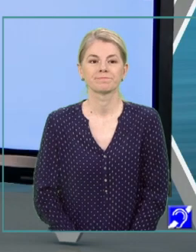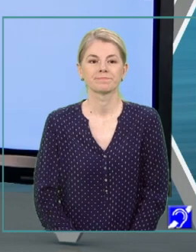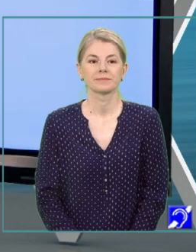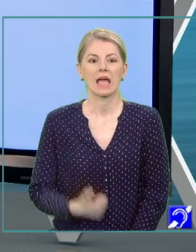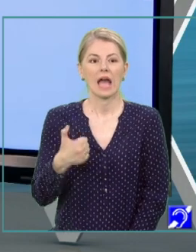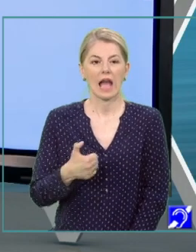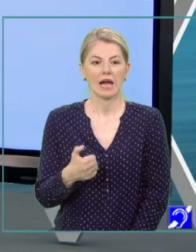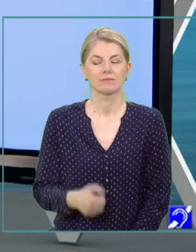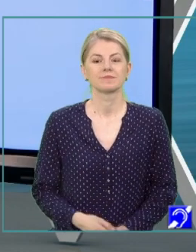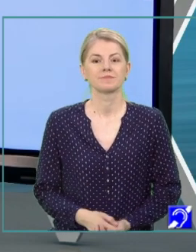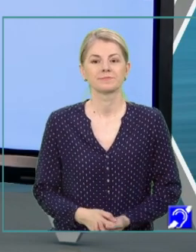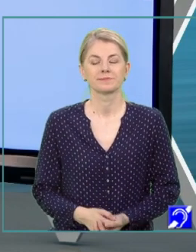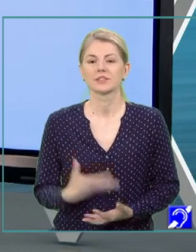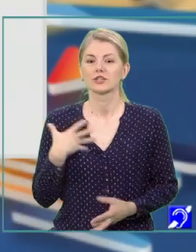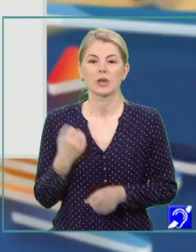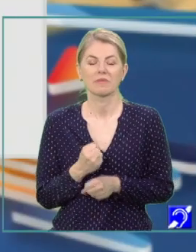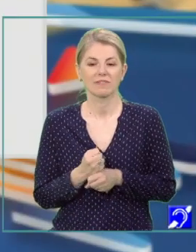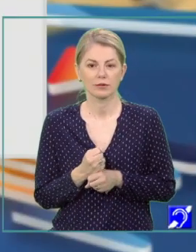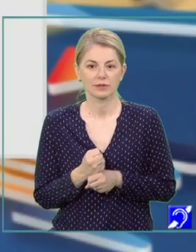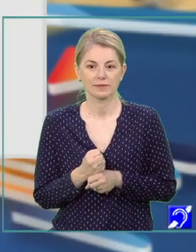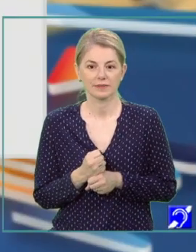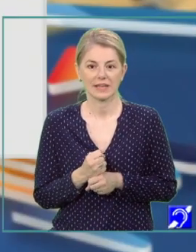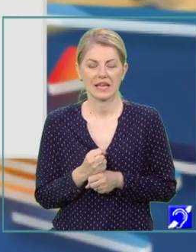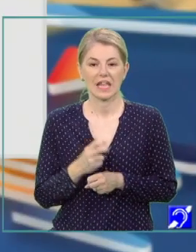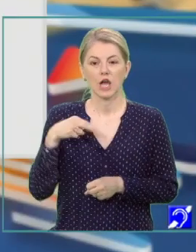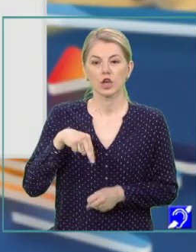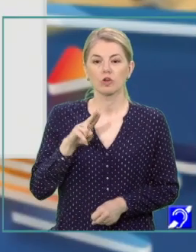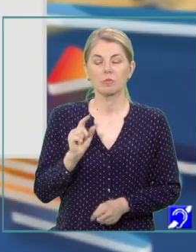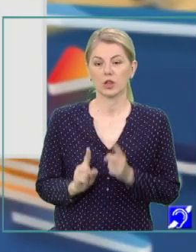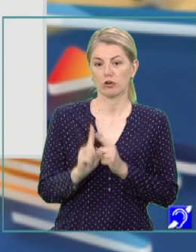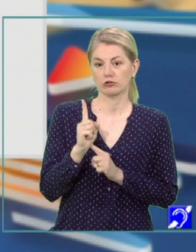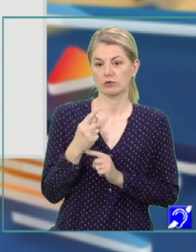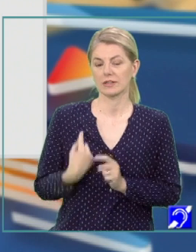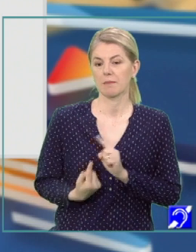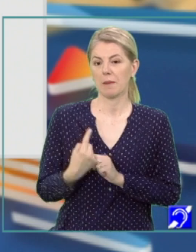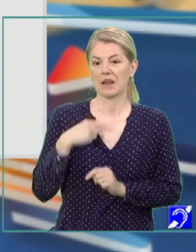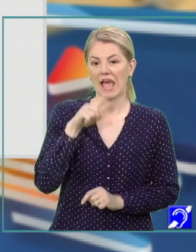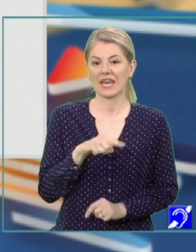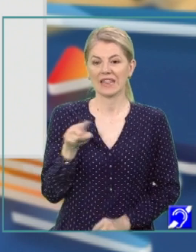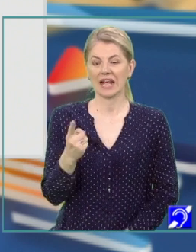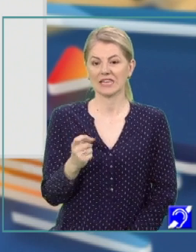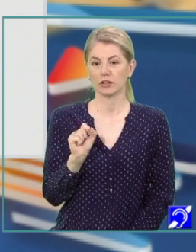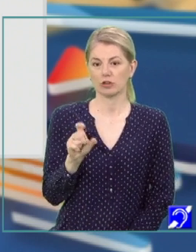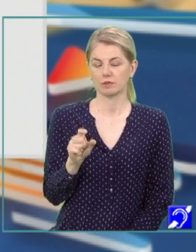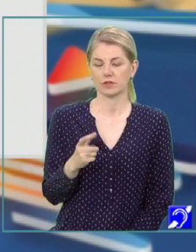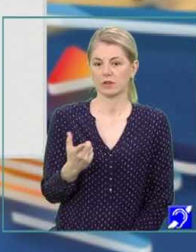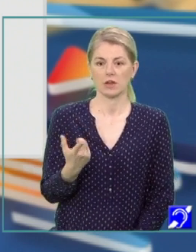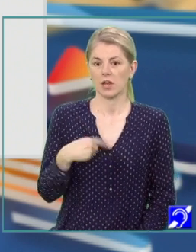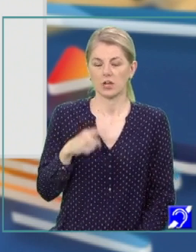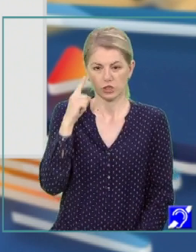A, ce-am făcut? La numitor, mie mi-a părea radical din 12. Păi radical